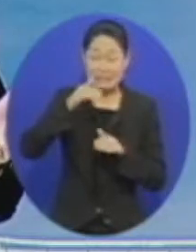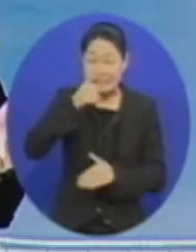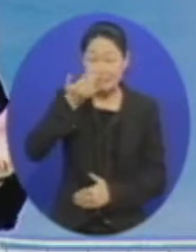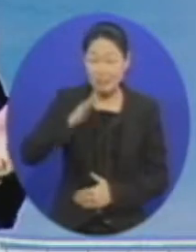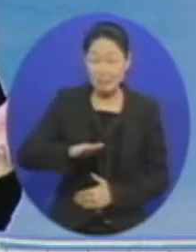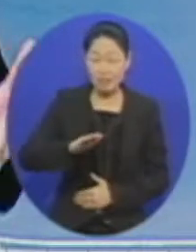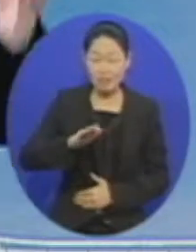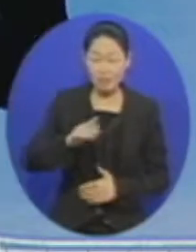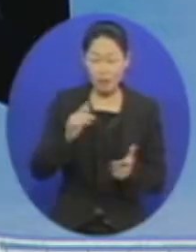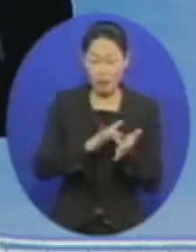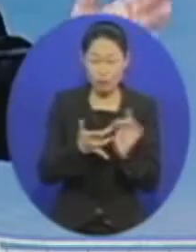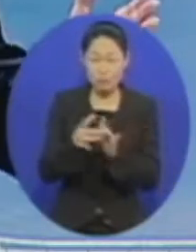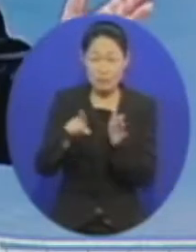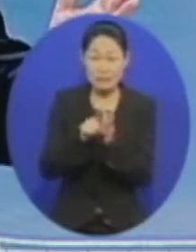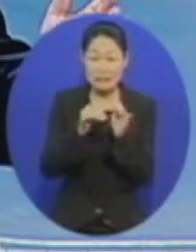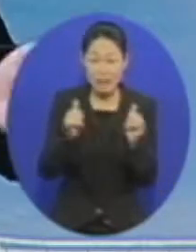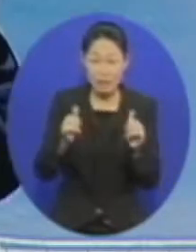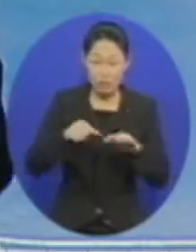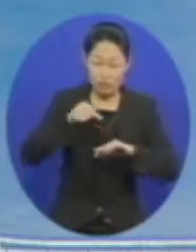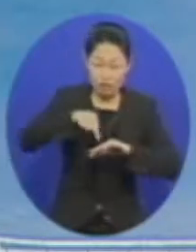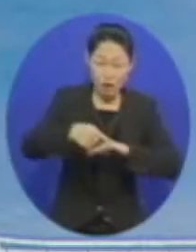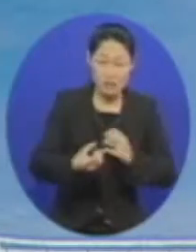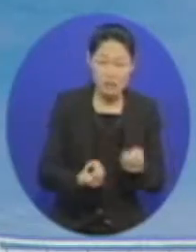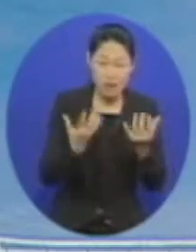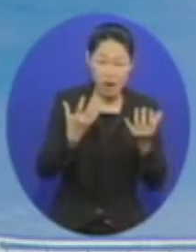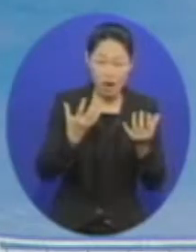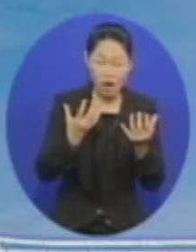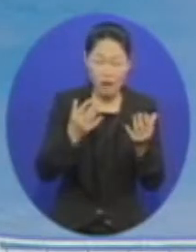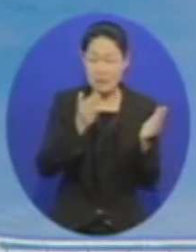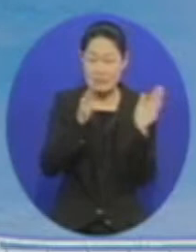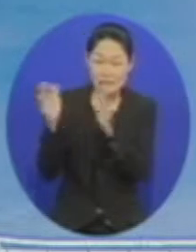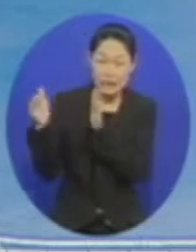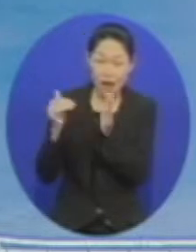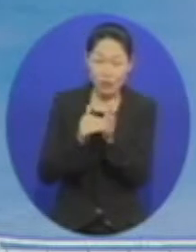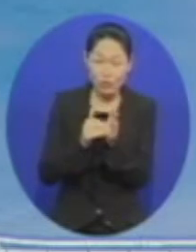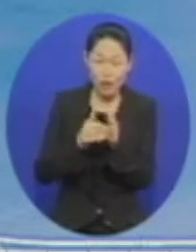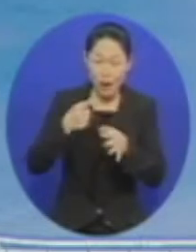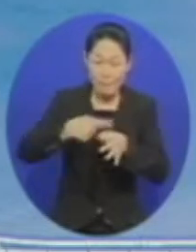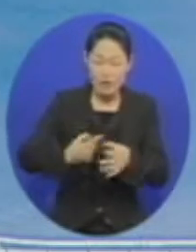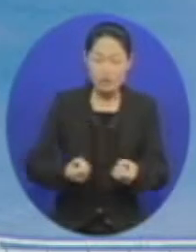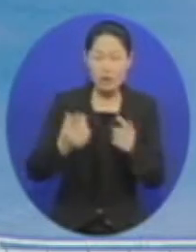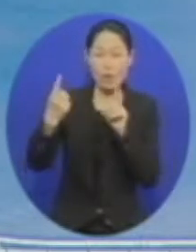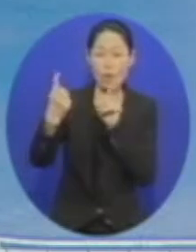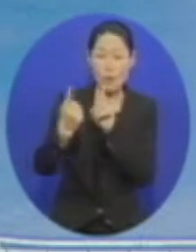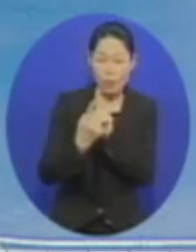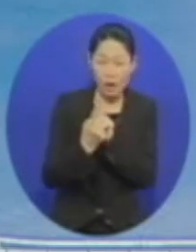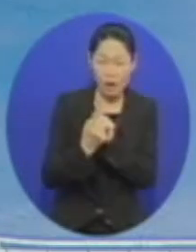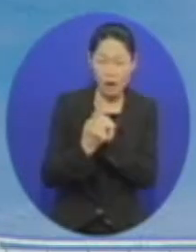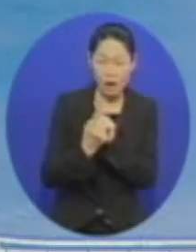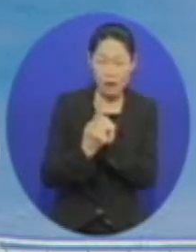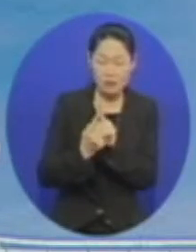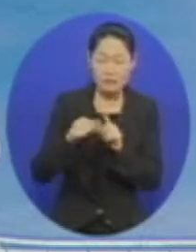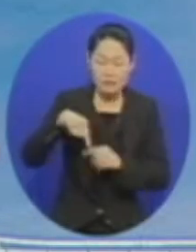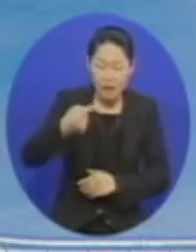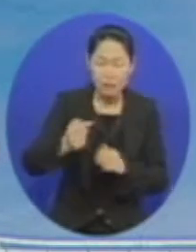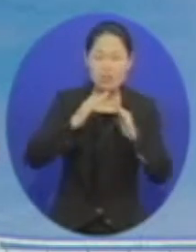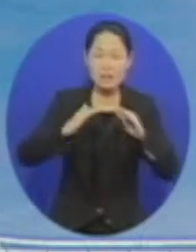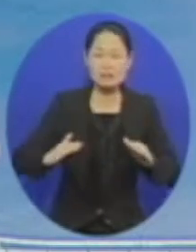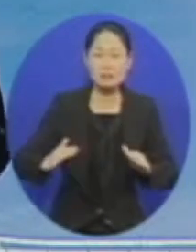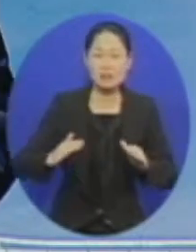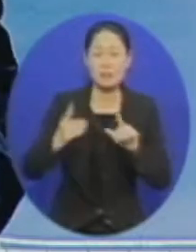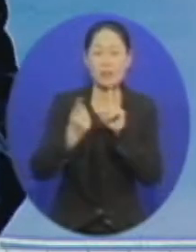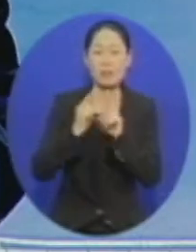성명 받게 돼 있어 유월절 지나면 맥주 저리 오게 돼 있고 그리고 이제 수장 흑자를 맞이하게 됐는데